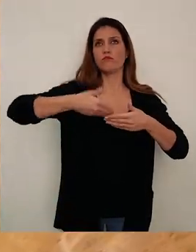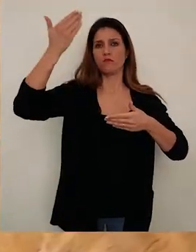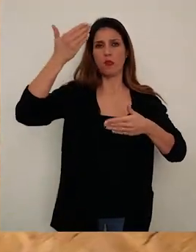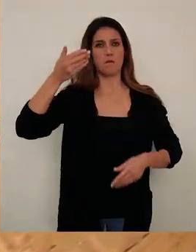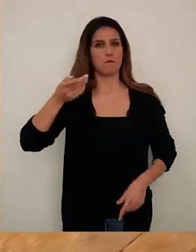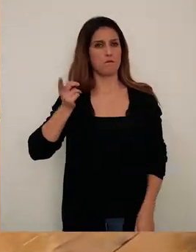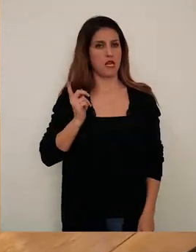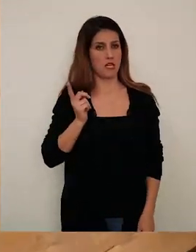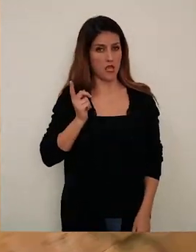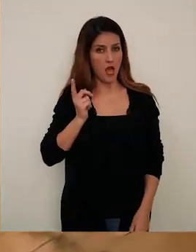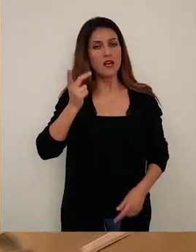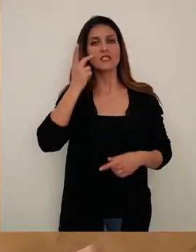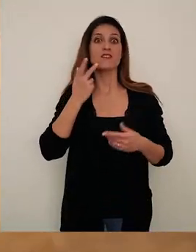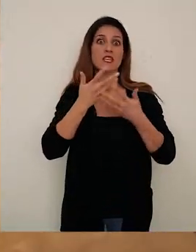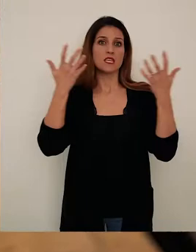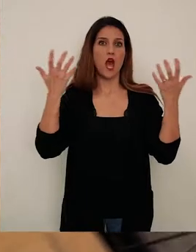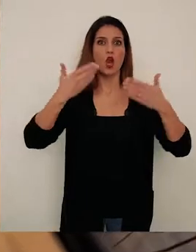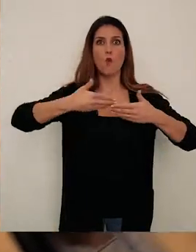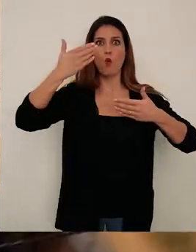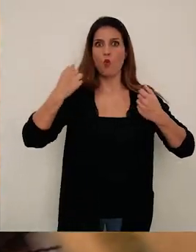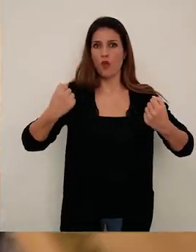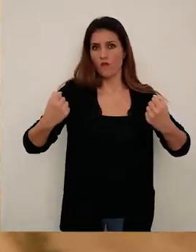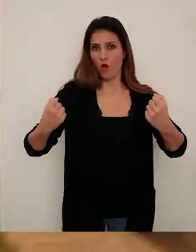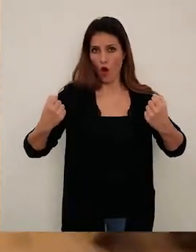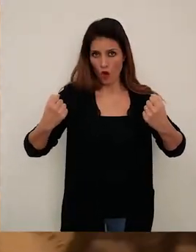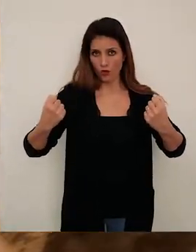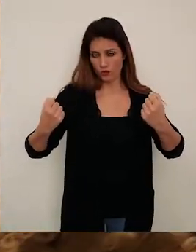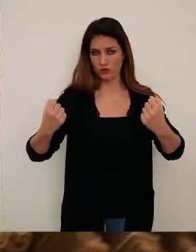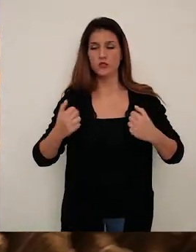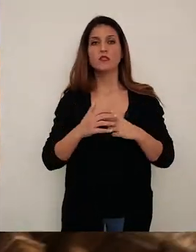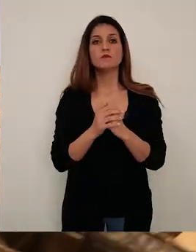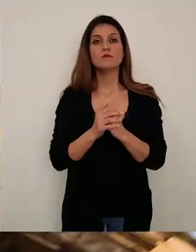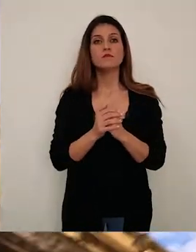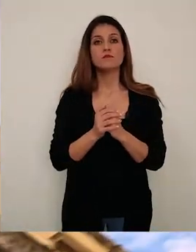presenza di solide mura di cinta che proteggevano l'intero complesso architettonico.